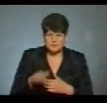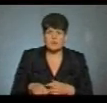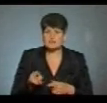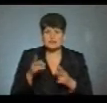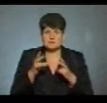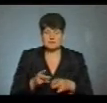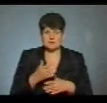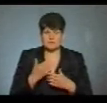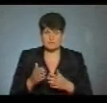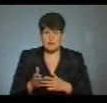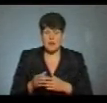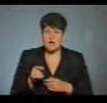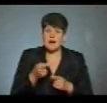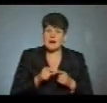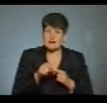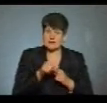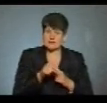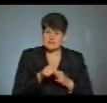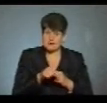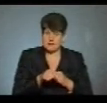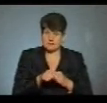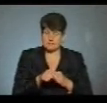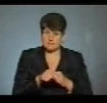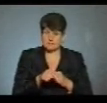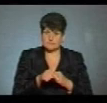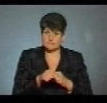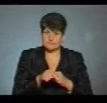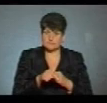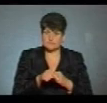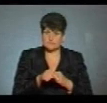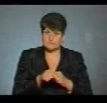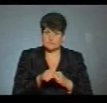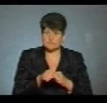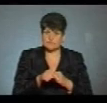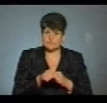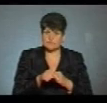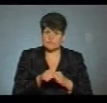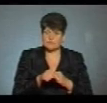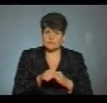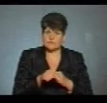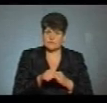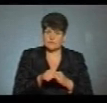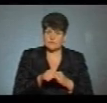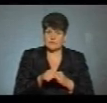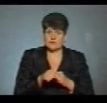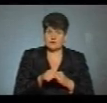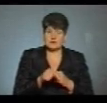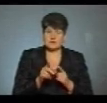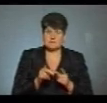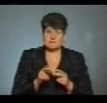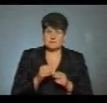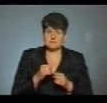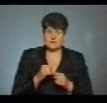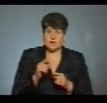небезпеки якраз не становлять. Оцей коронавірус теперішній пандемічний здолав міжвидовий бар'єр, і через